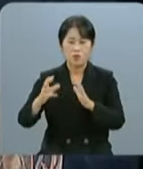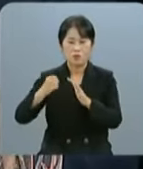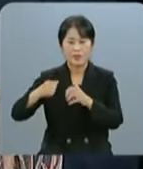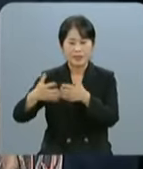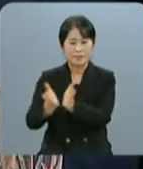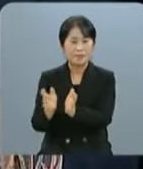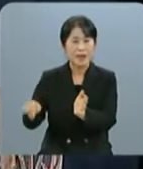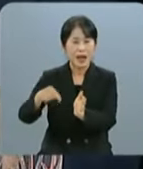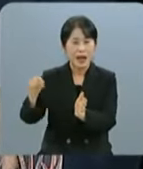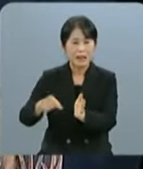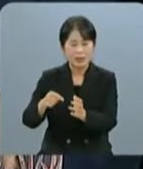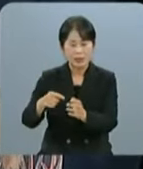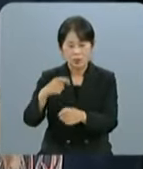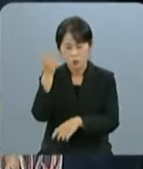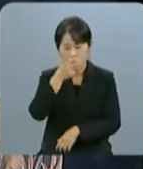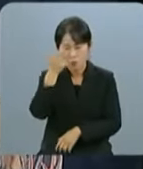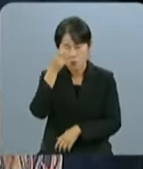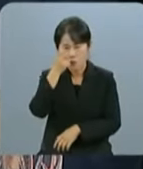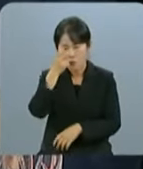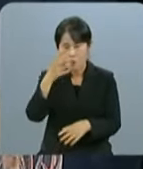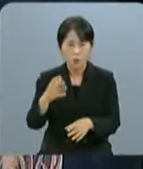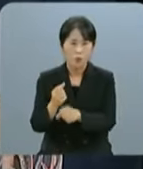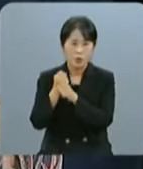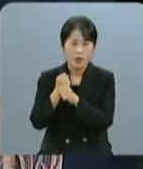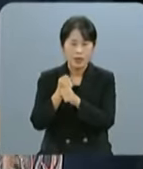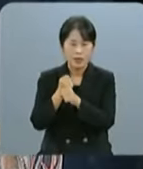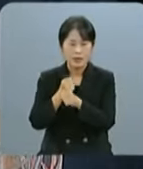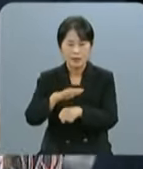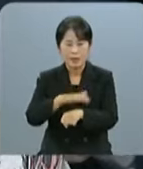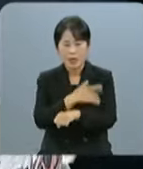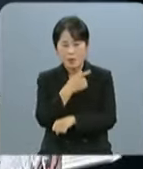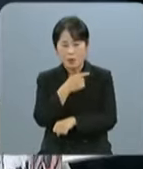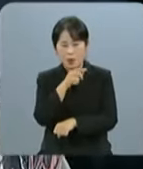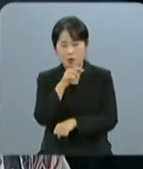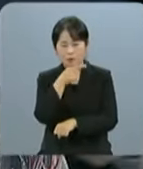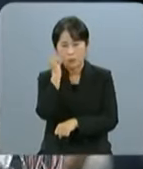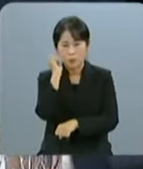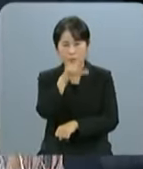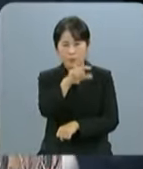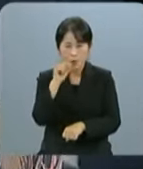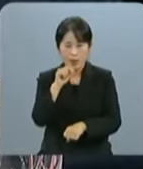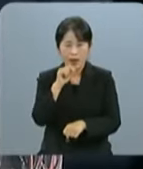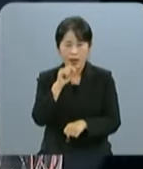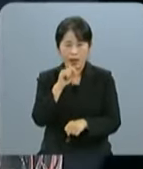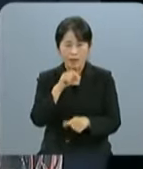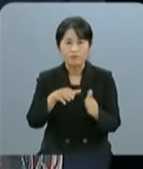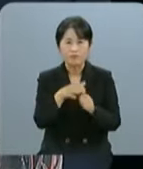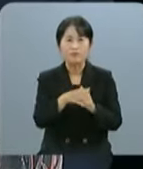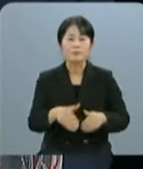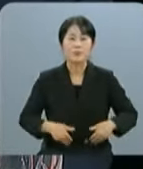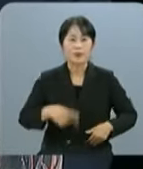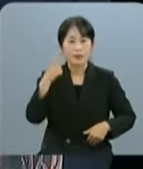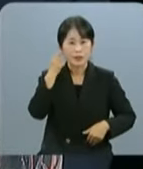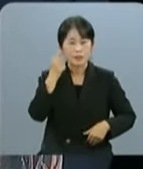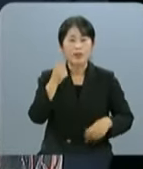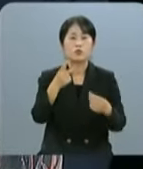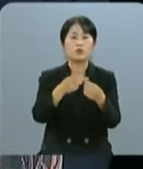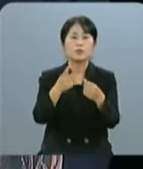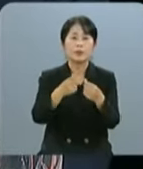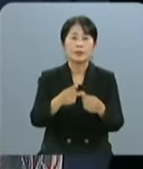치밀하게 조사를 해서 허점을 파고들어야 그게 첫째라고 저는 보고요. 두